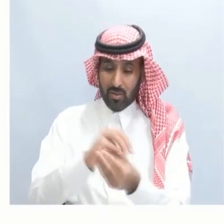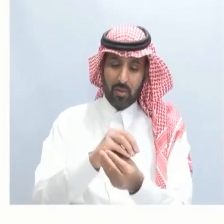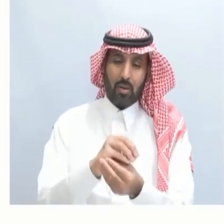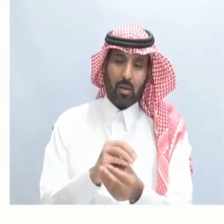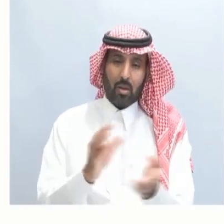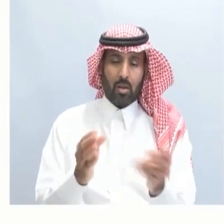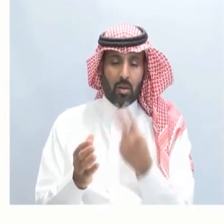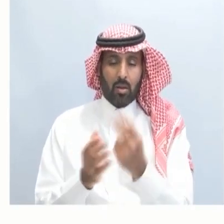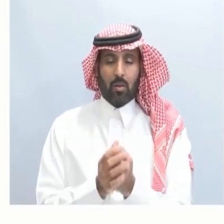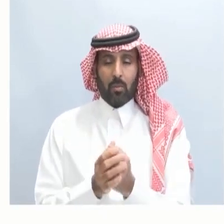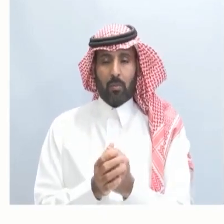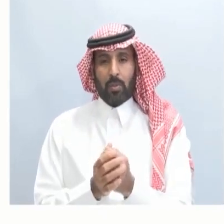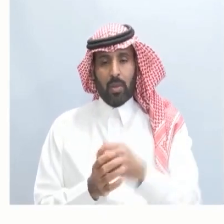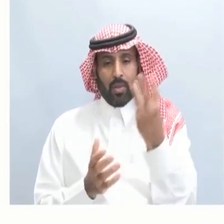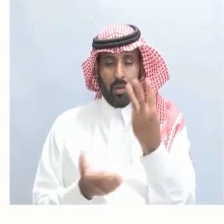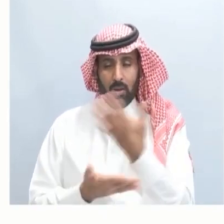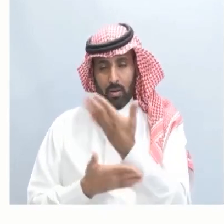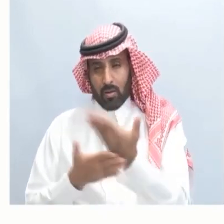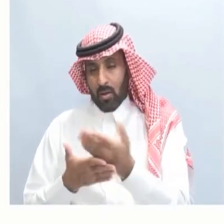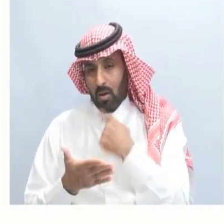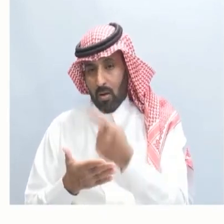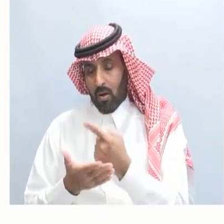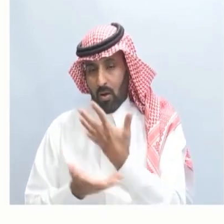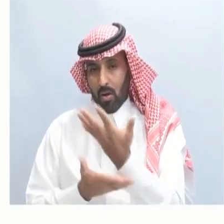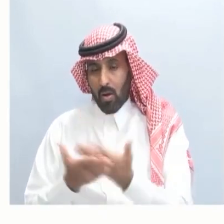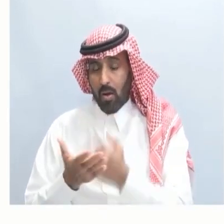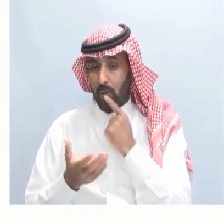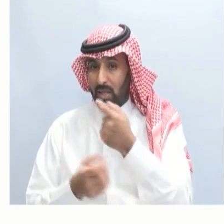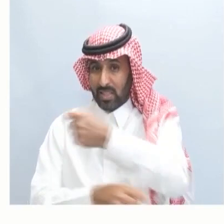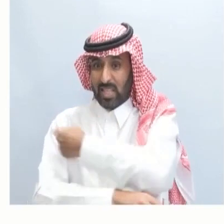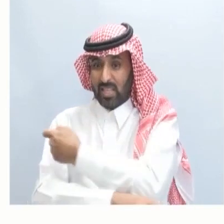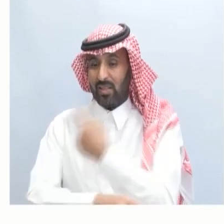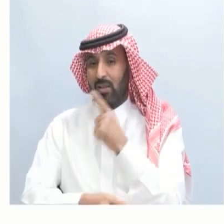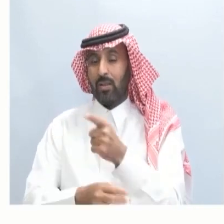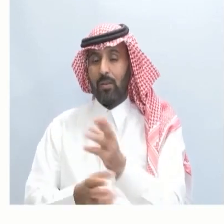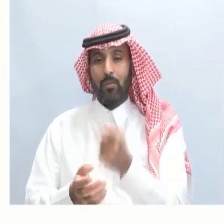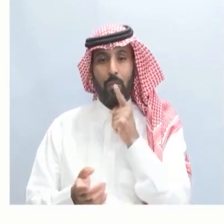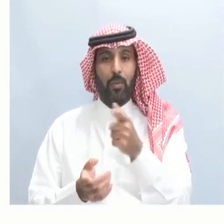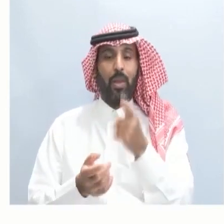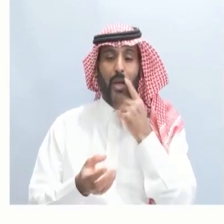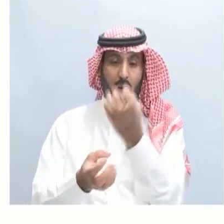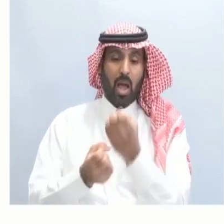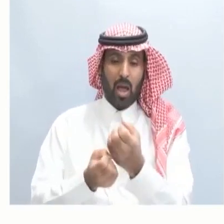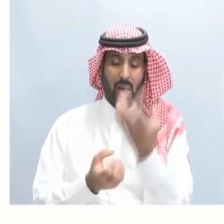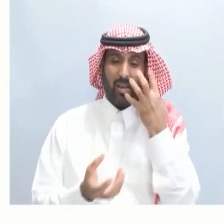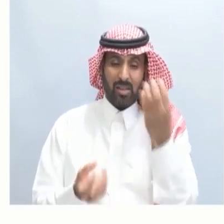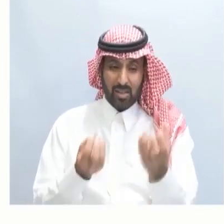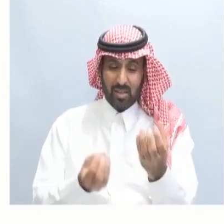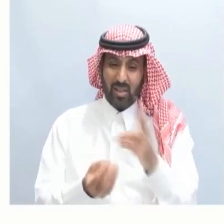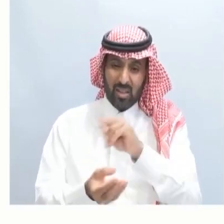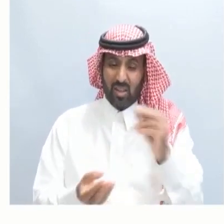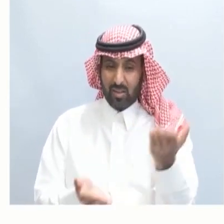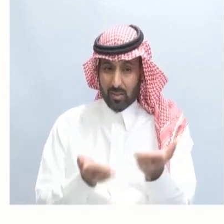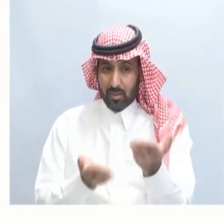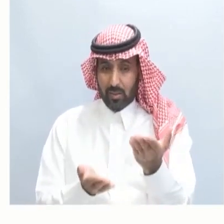هذه الحاله الثانيه الحاله الثالثه هي اللي ما تكلمت عنها قبل قليل في التجربه عندما قلت لك اخذت كتل متساويه ما